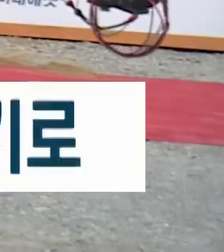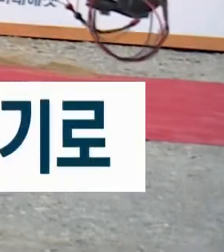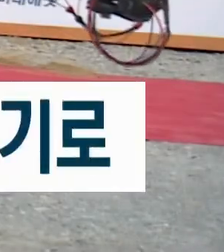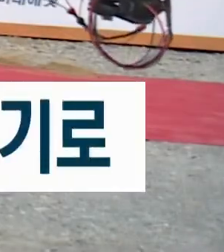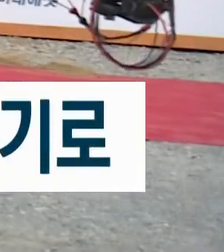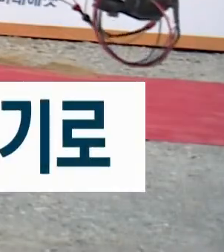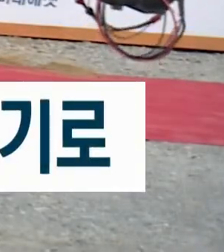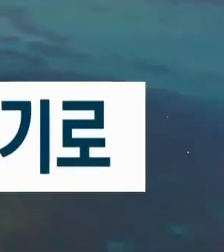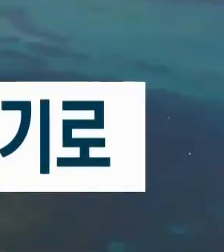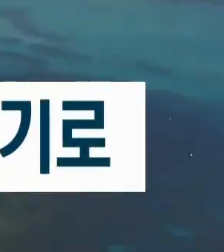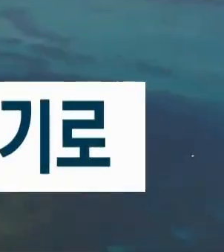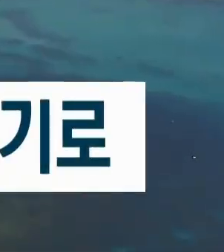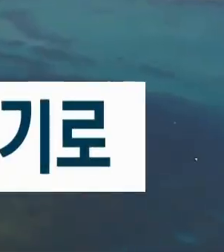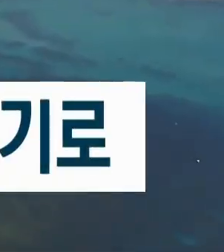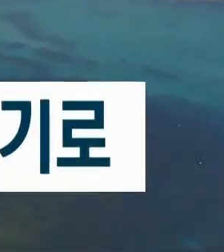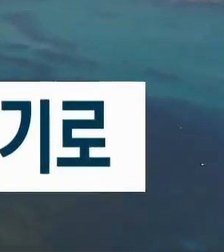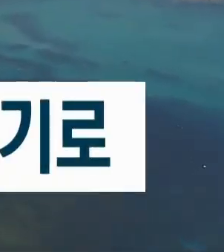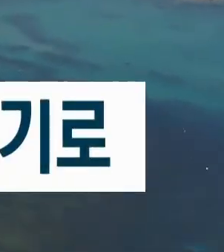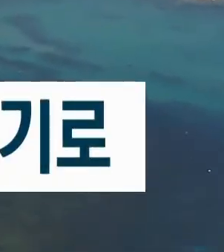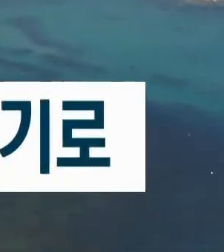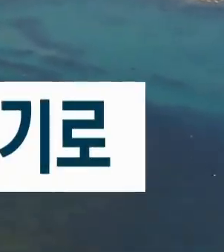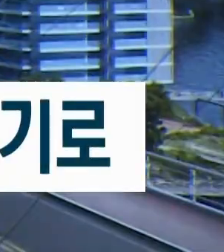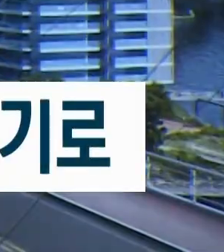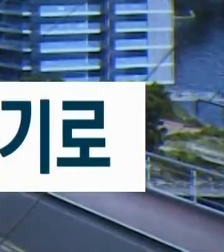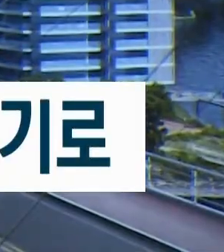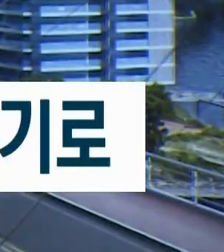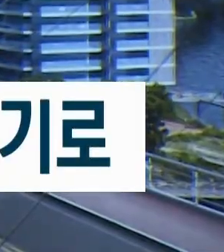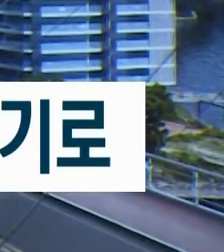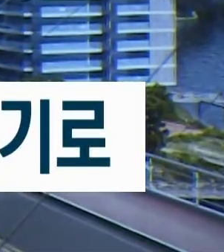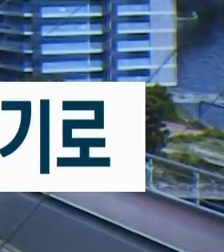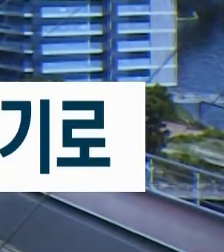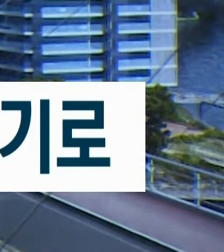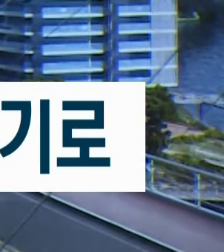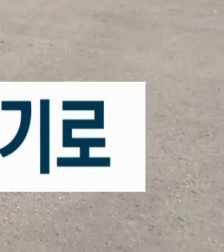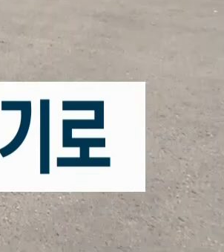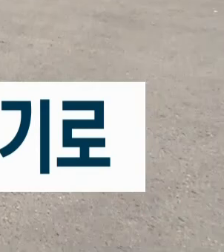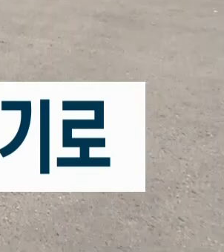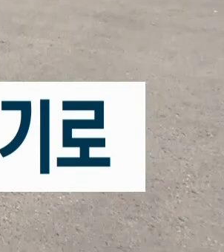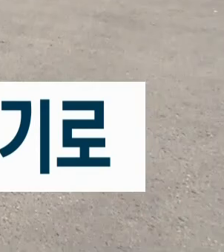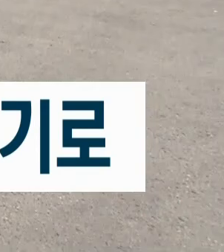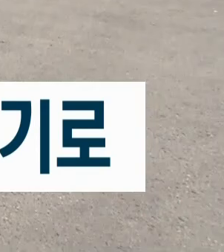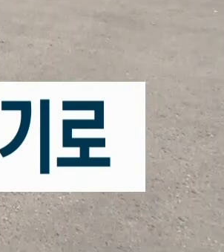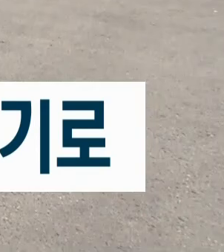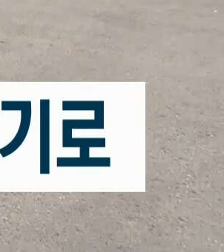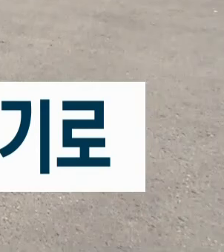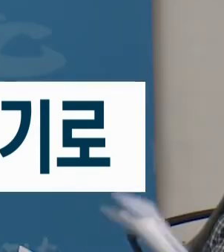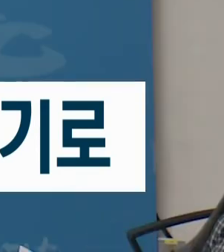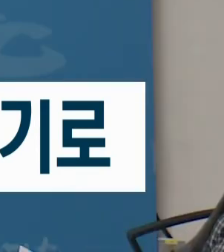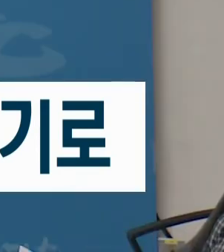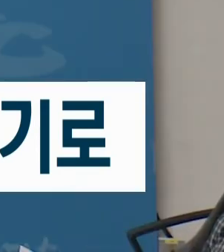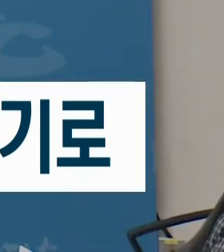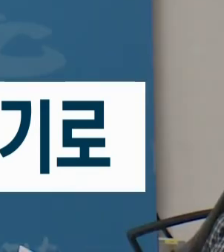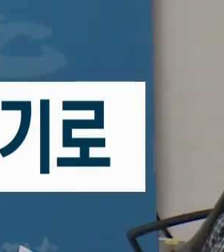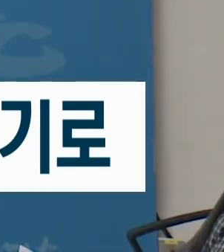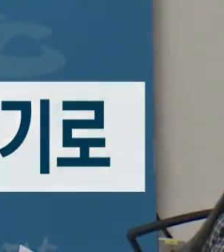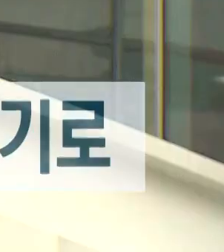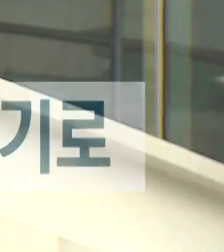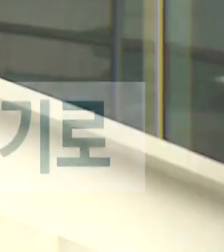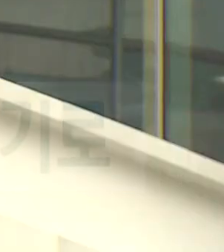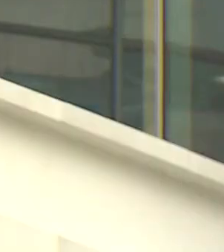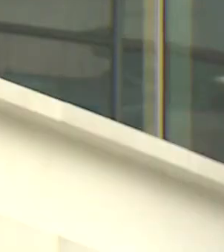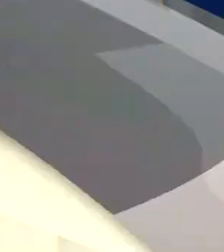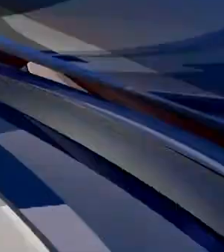여수 경도 개발 사업이 레지던스 건립을 놓고 지역사회의 갈등과 논란이 빚어지면서 사업 추진 여부가 불투명합니다.